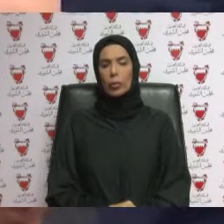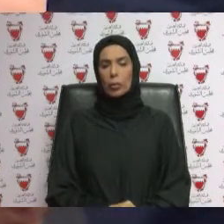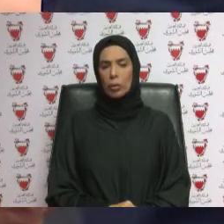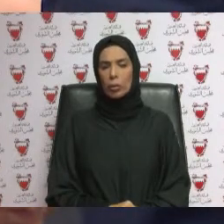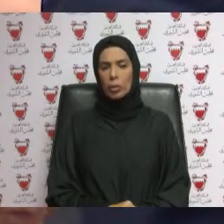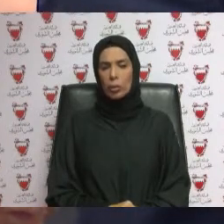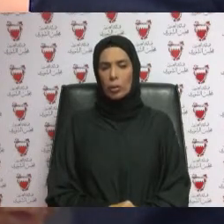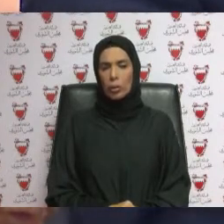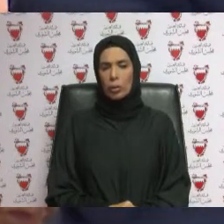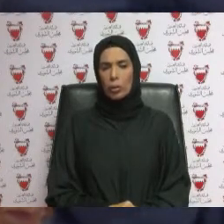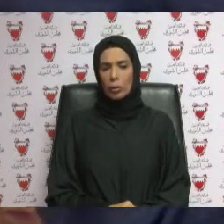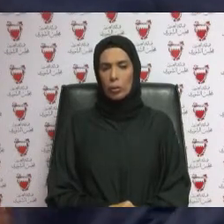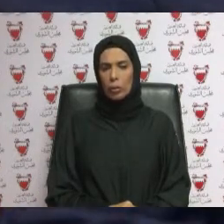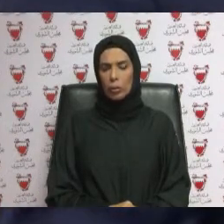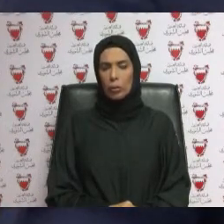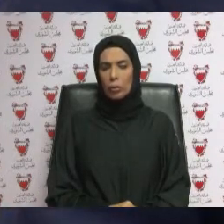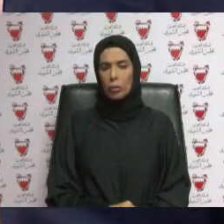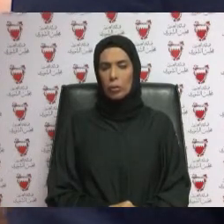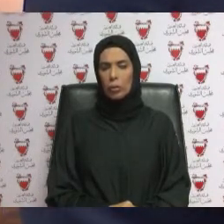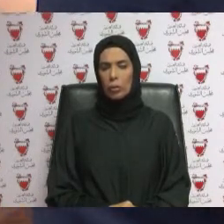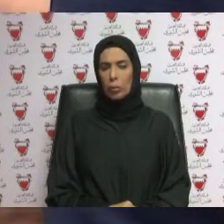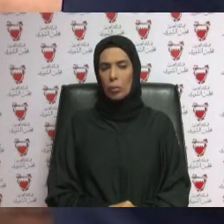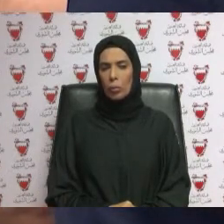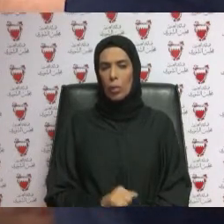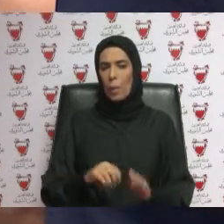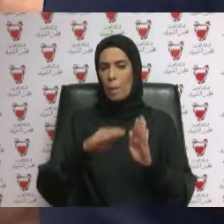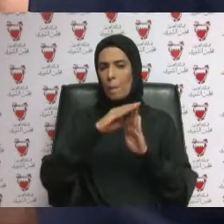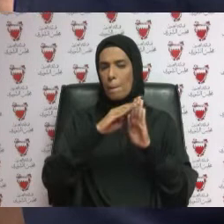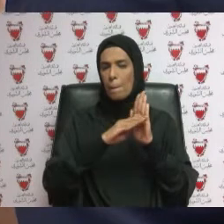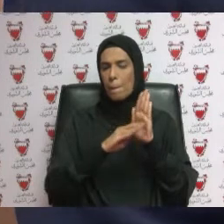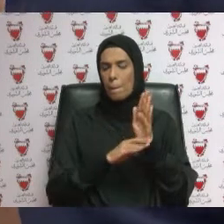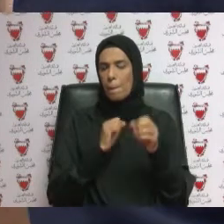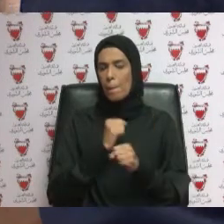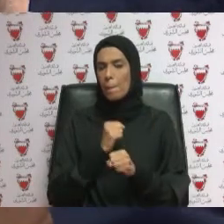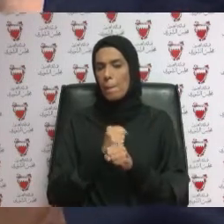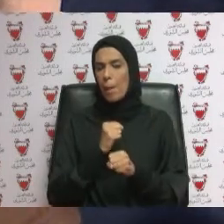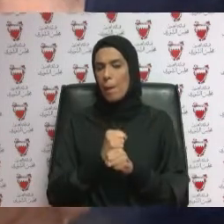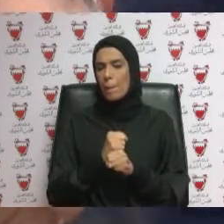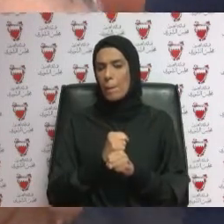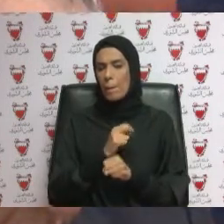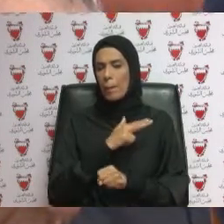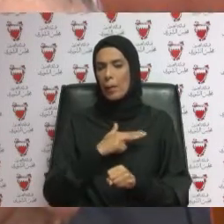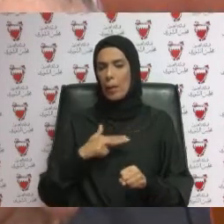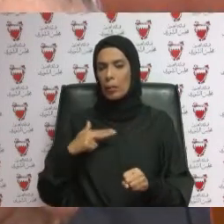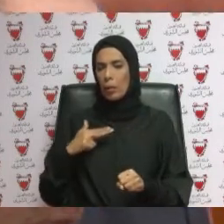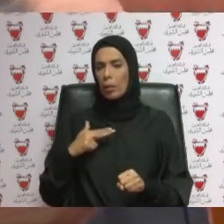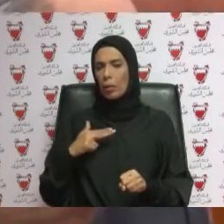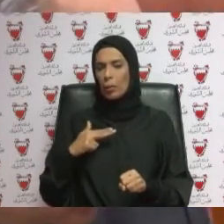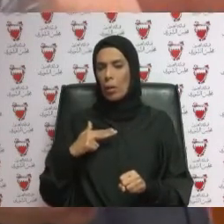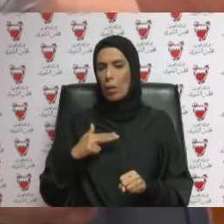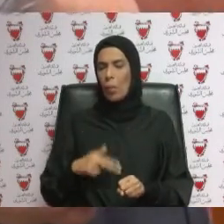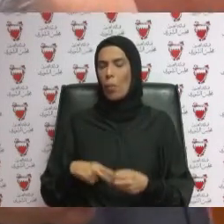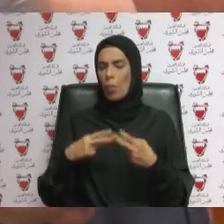تبدأ العملية بإعداد برنامج عمل الحكومة، ومن ثم إعداد الميزانية